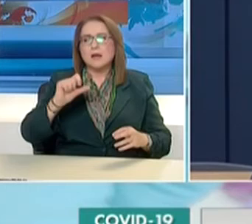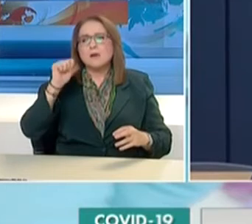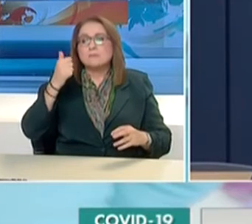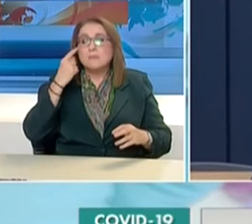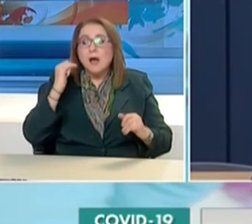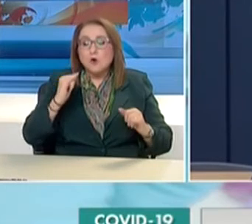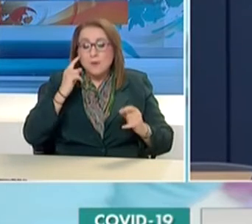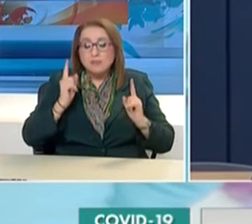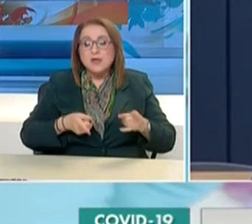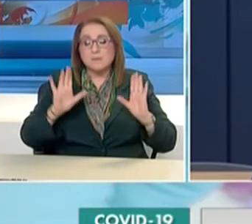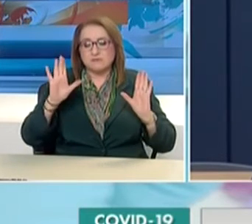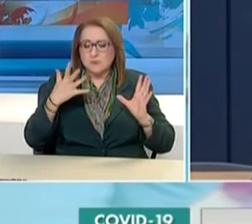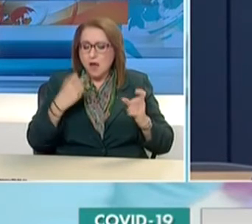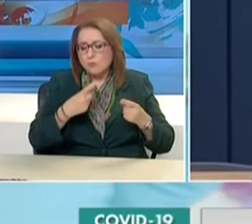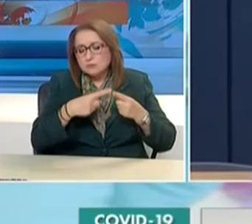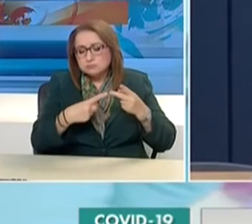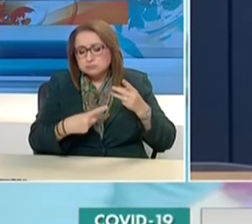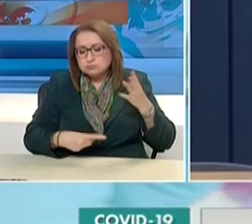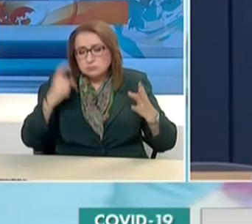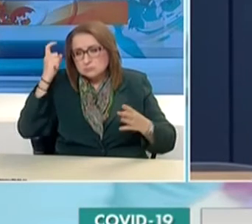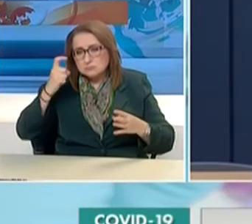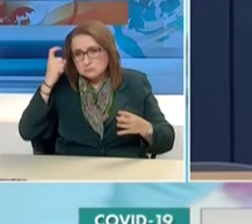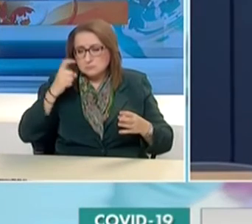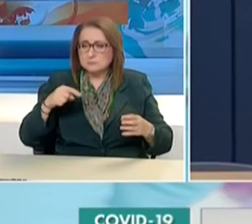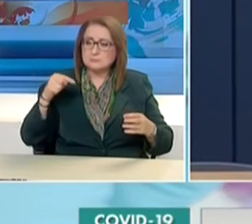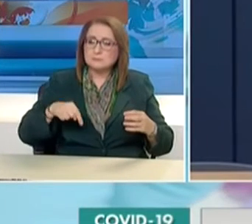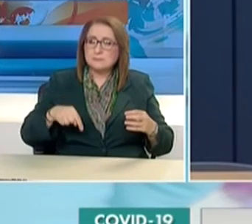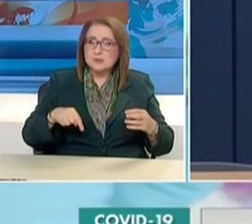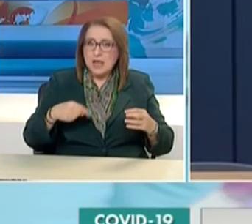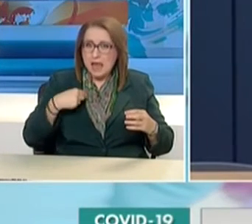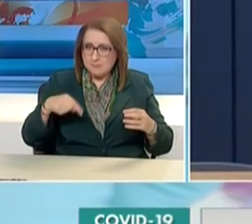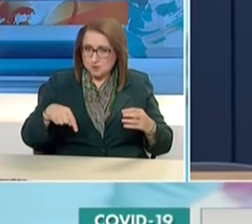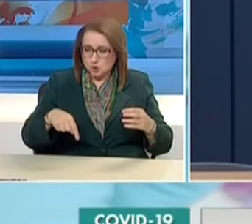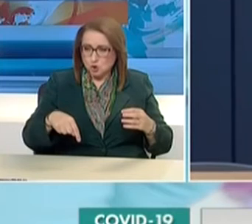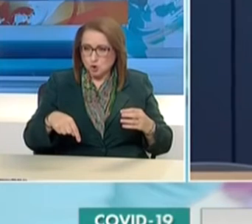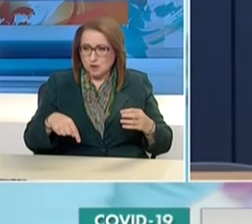τραπέζι. Αυτό πρέπει να είναι ξεκάθαρο σε όλους. Είναι ότι ήδη έχουμε κλείσει